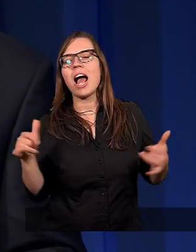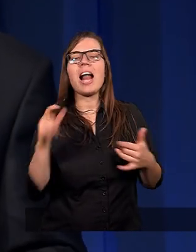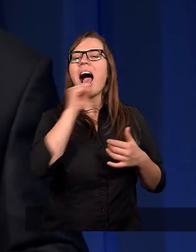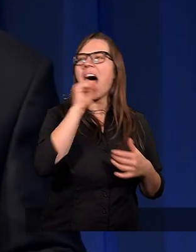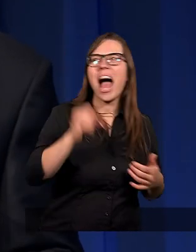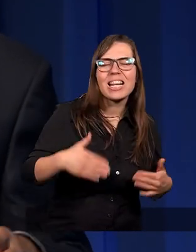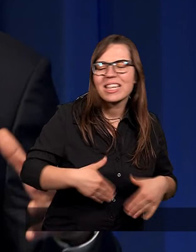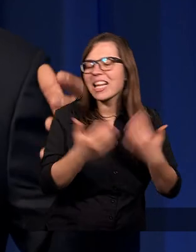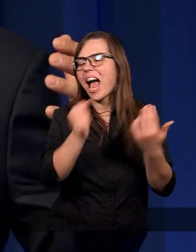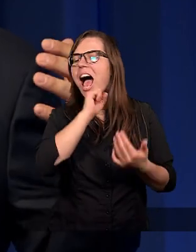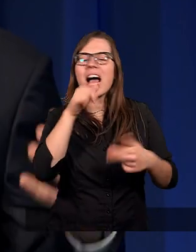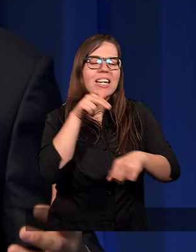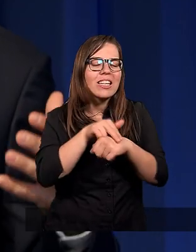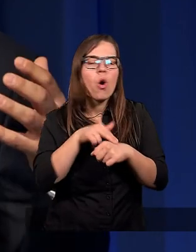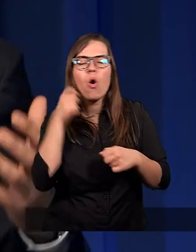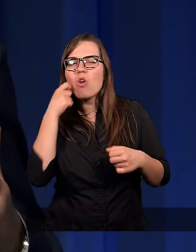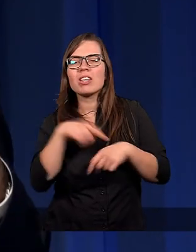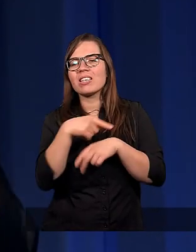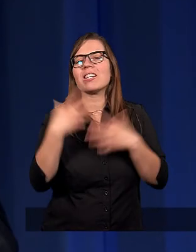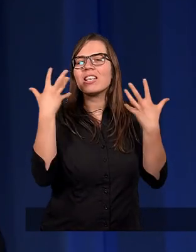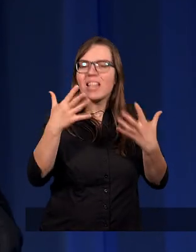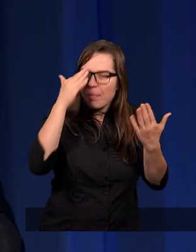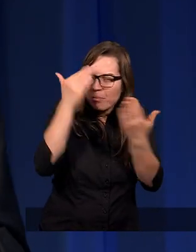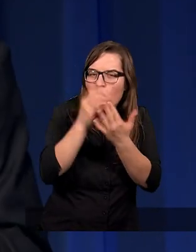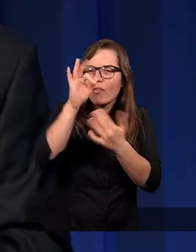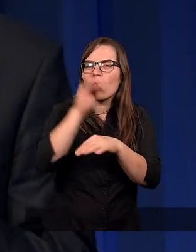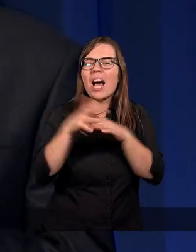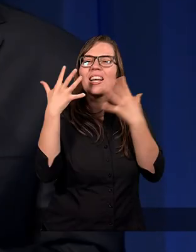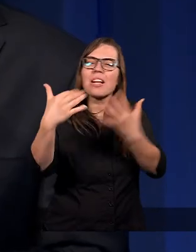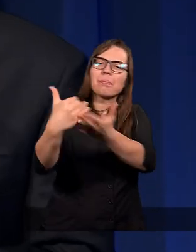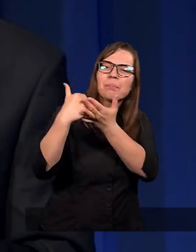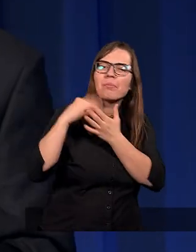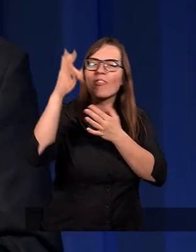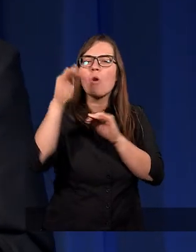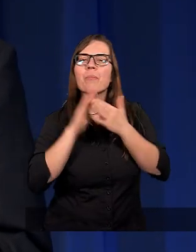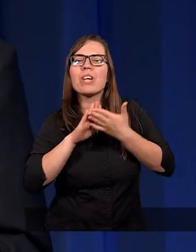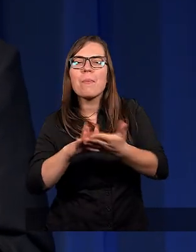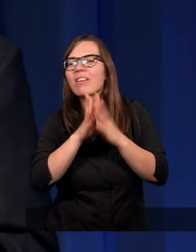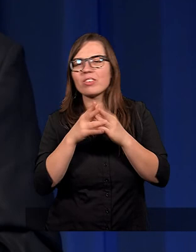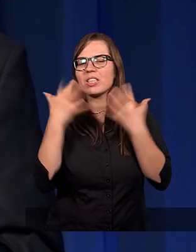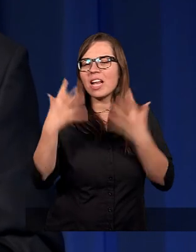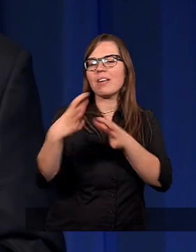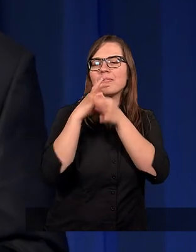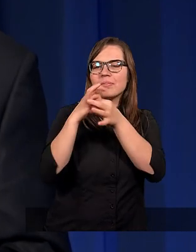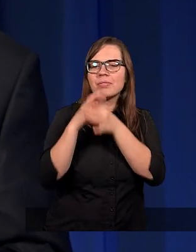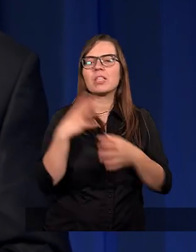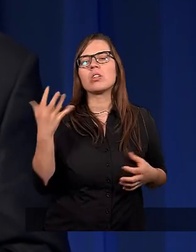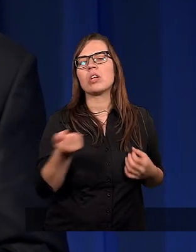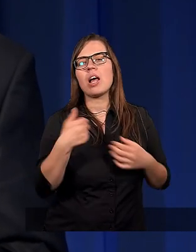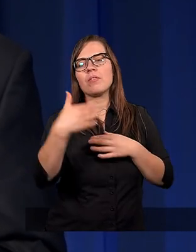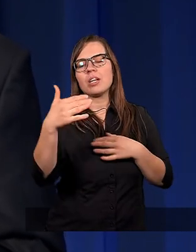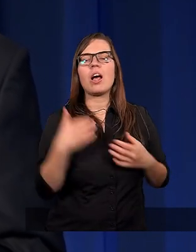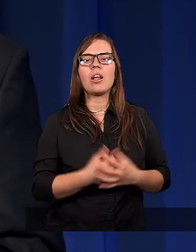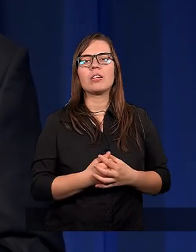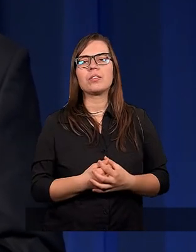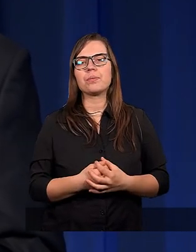dnia, ani godziny. Po prostu chcę doznawać Twojej łaski, Twojej pomocy, Twojego przebaczenia. Powiem tak, Henoch nie był innym człowiekiem niż ja i